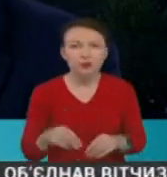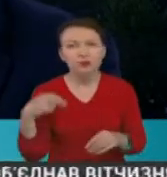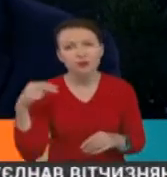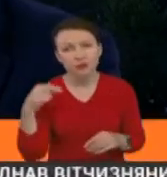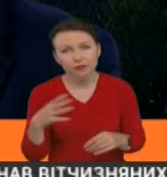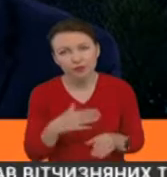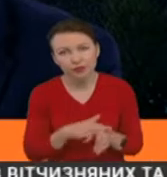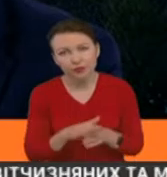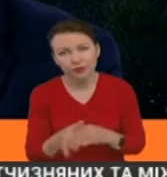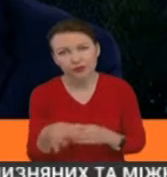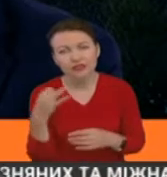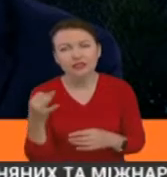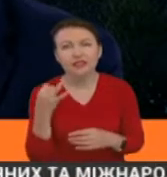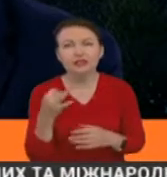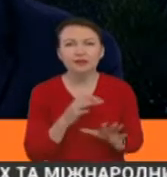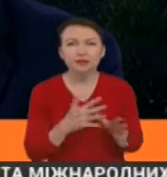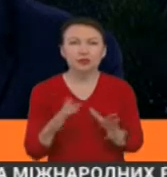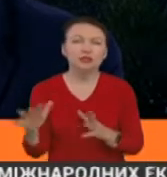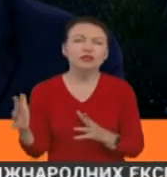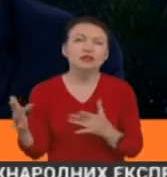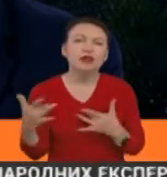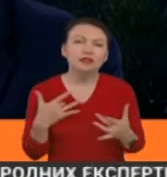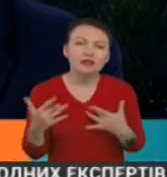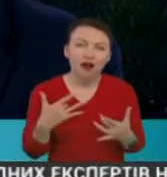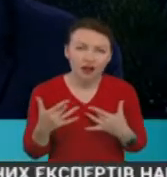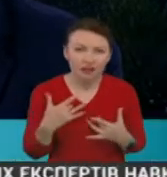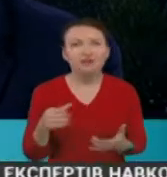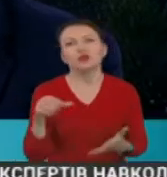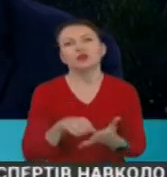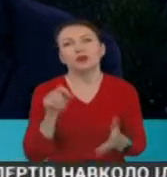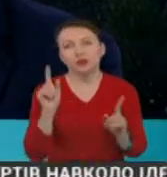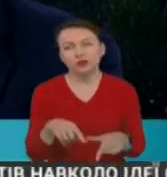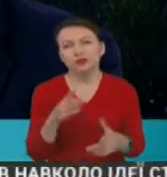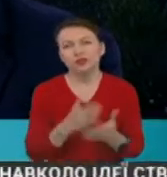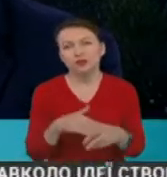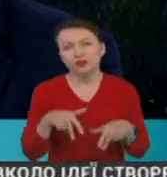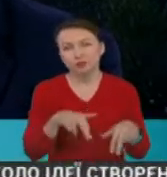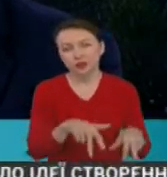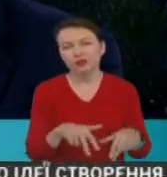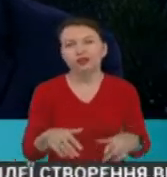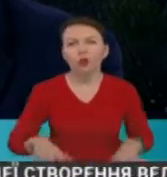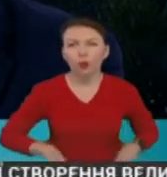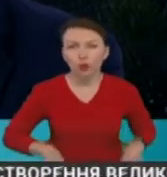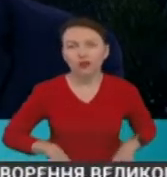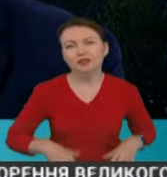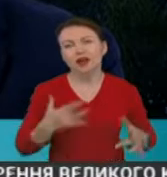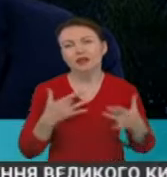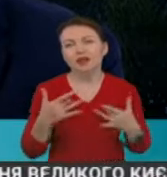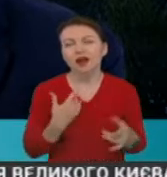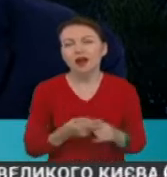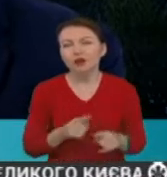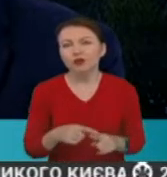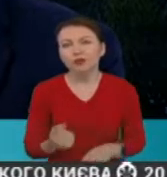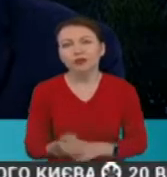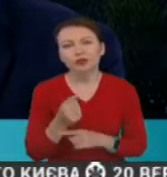были заполнены интересными событиями. Театр наш выступает, у нас здесь пеший театр, конный театр, который поддерживает